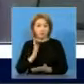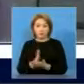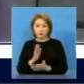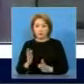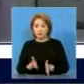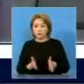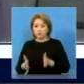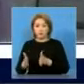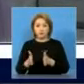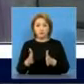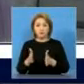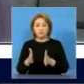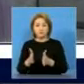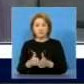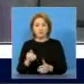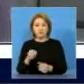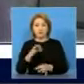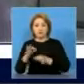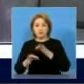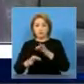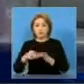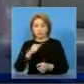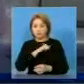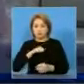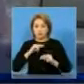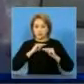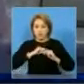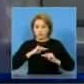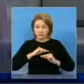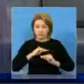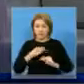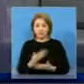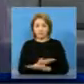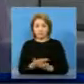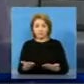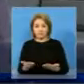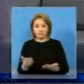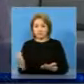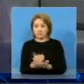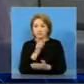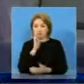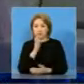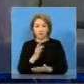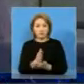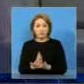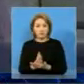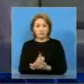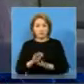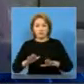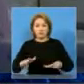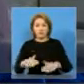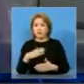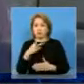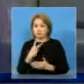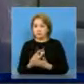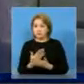орналасқан күні-түні өздеріңіздің еңбек етіп, өздеріңізді табыс тауып, балашағыңызды